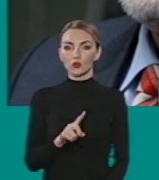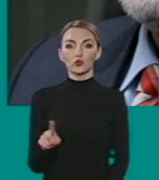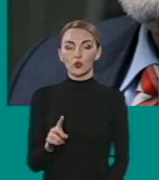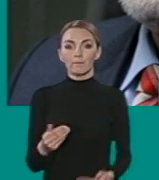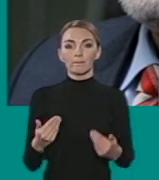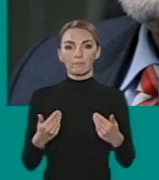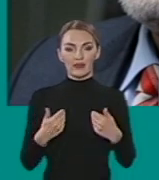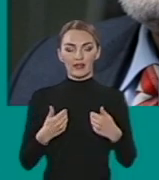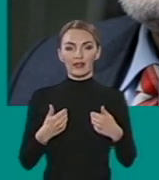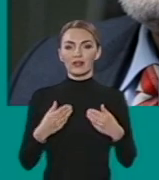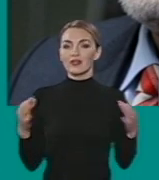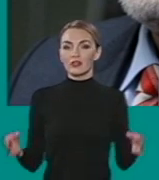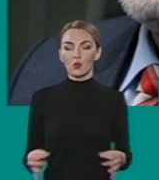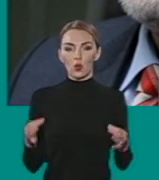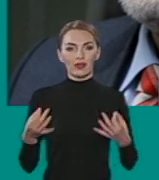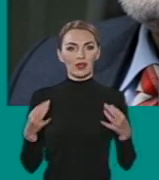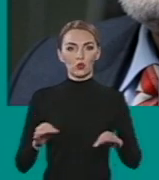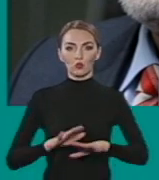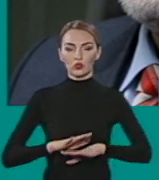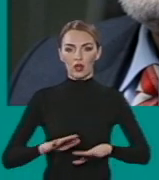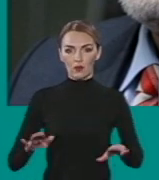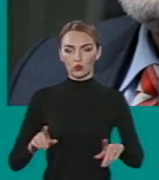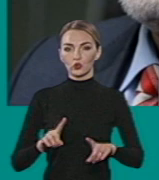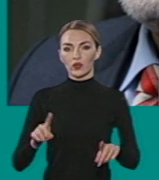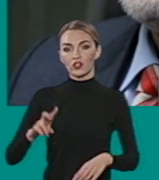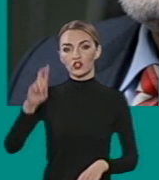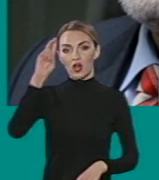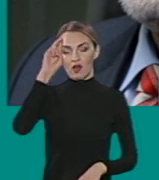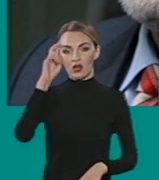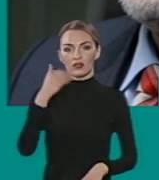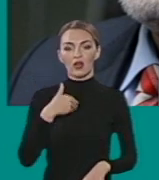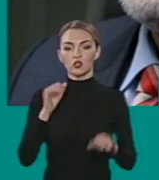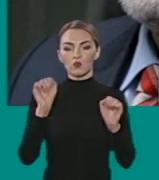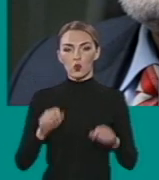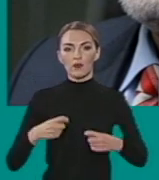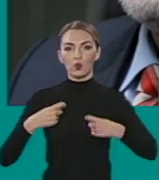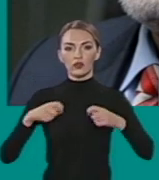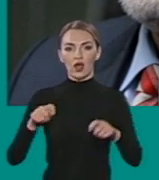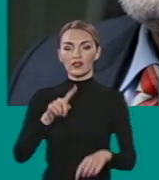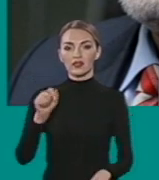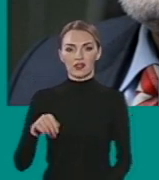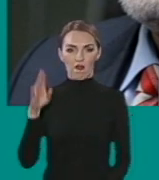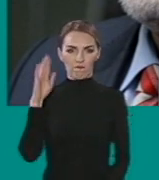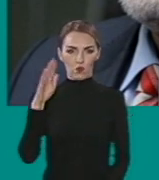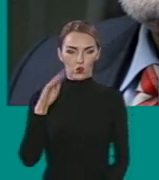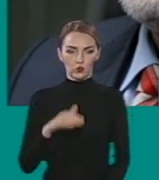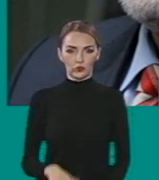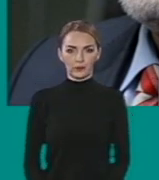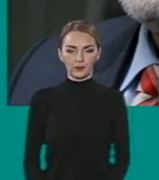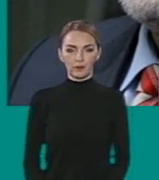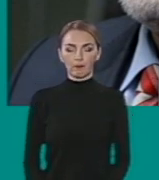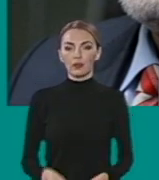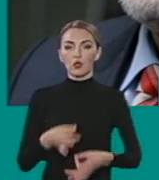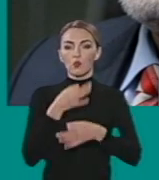ми ніколи не допускаємося того, що держава нас може продати за воду. Будь-які